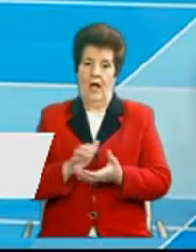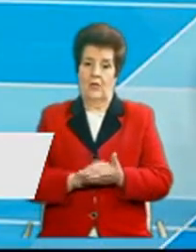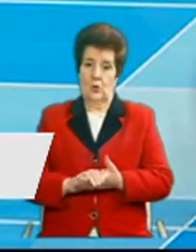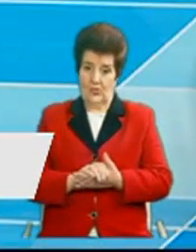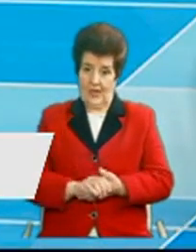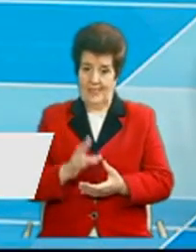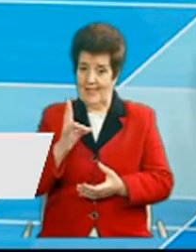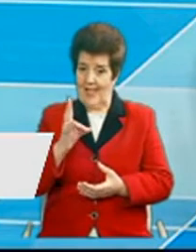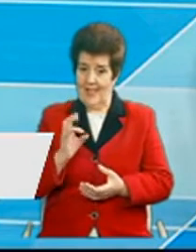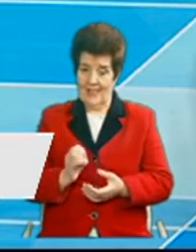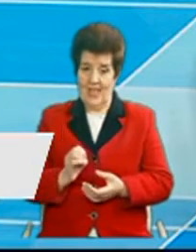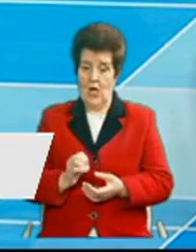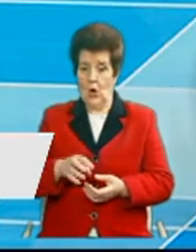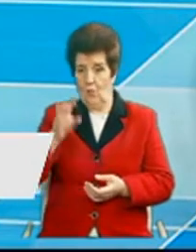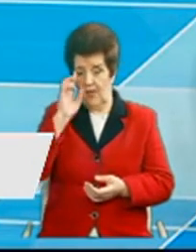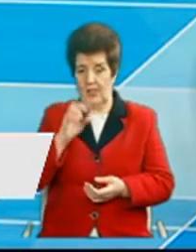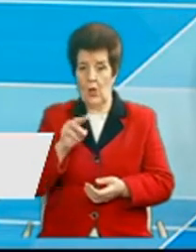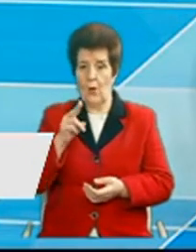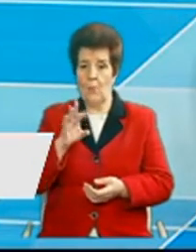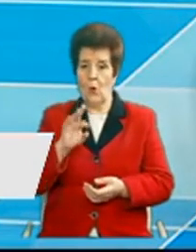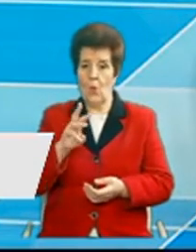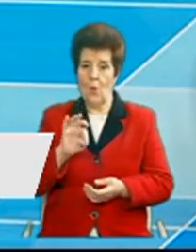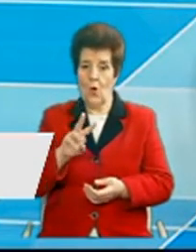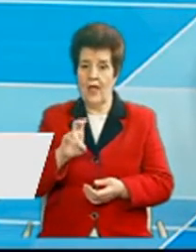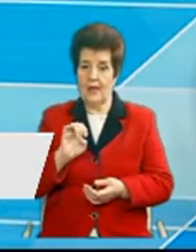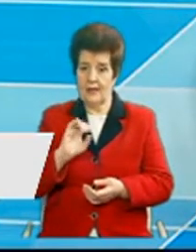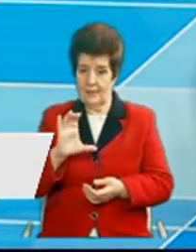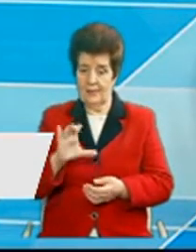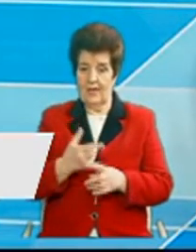neguvernamentală Promolex a semnalat mai multe probleme